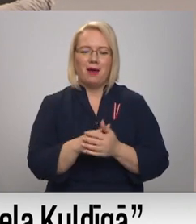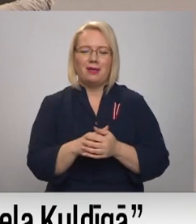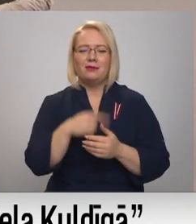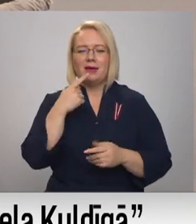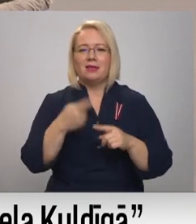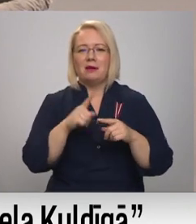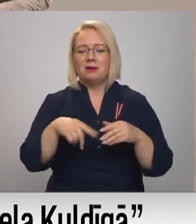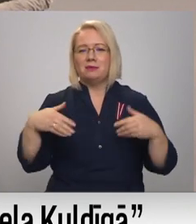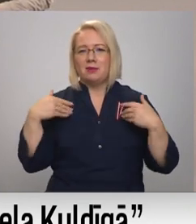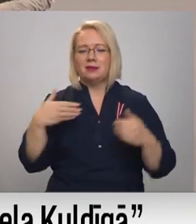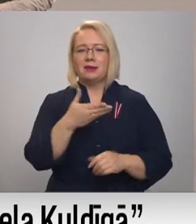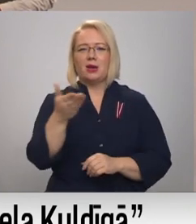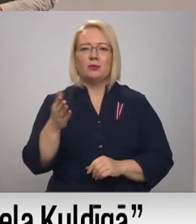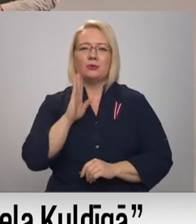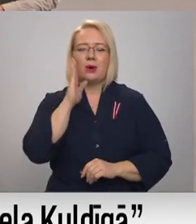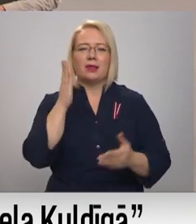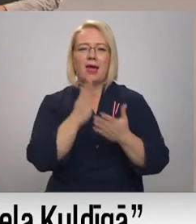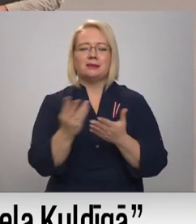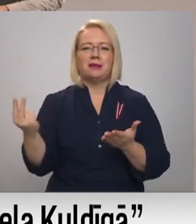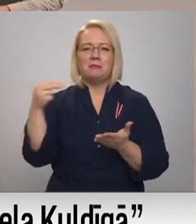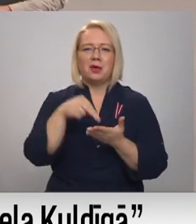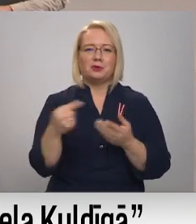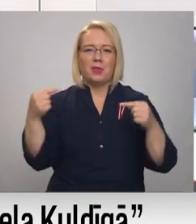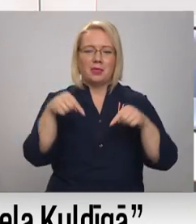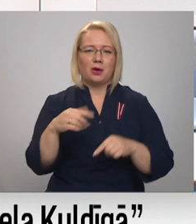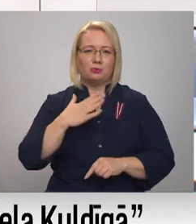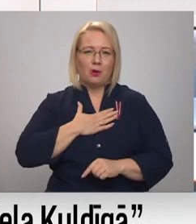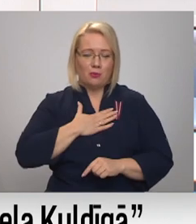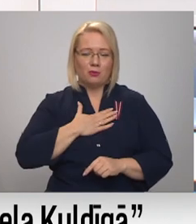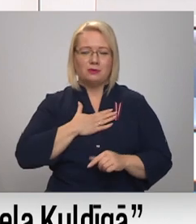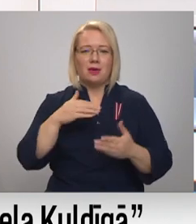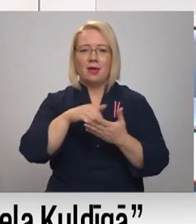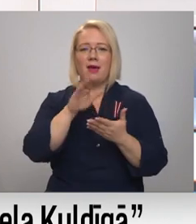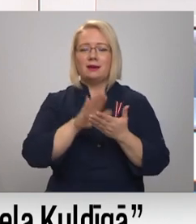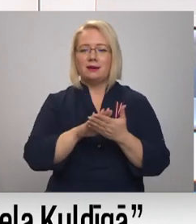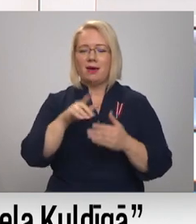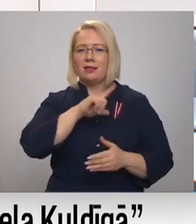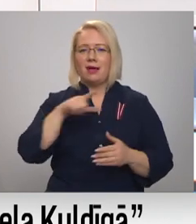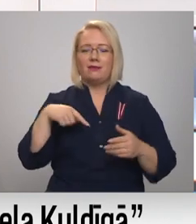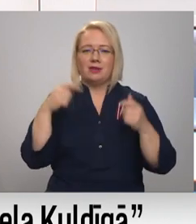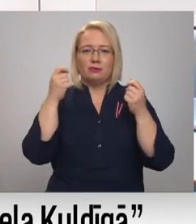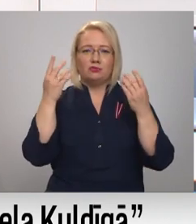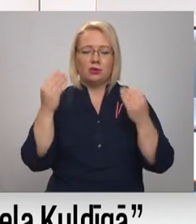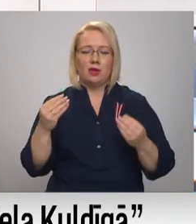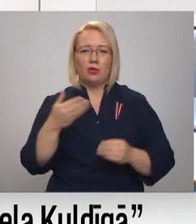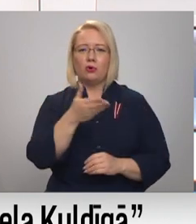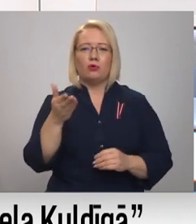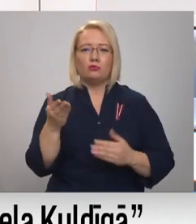priecīgāk mēs esam, ka jūs šorīt esat upori, pie mums. Bet svinēt Latvijas dzimšanas dienu, ko jums tas nozīmē?